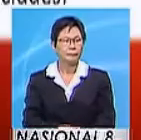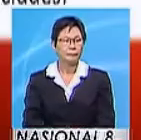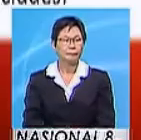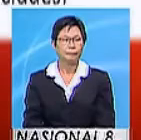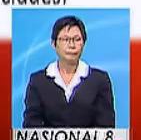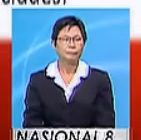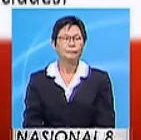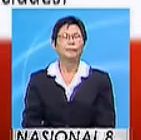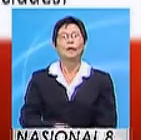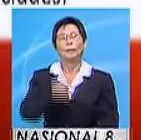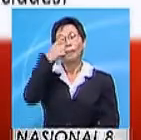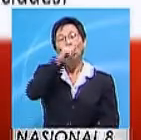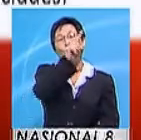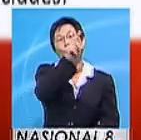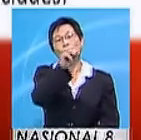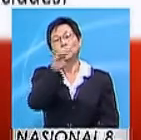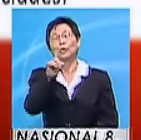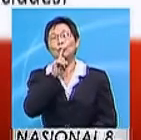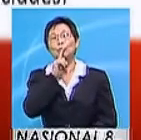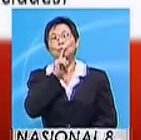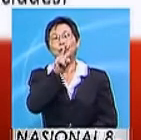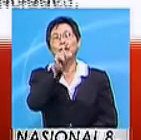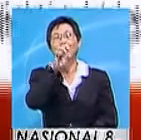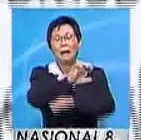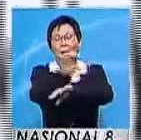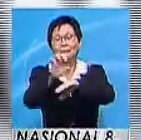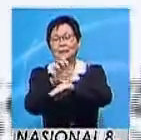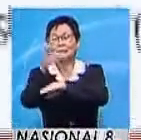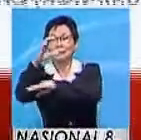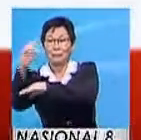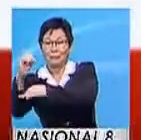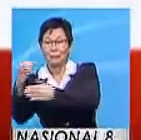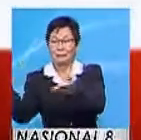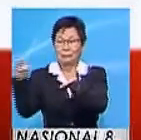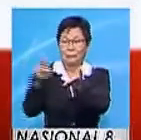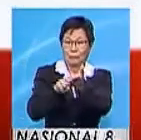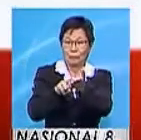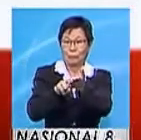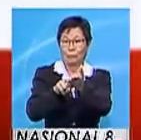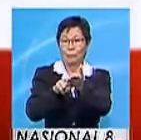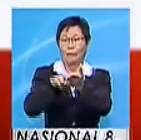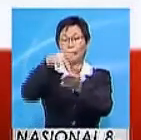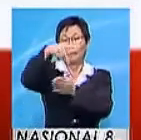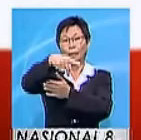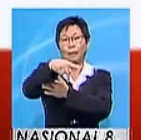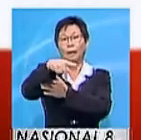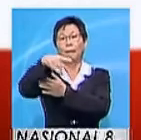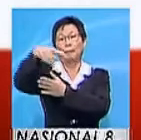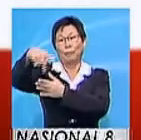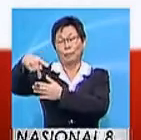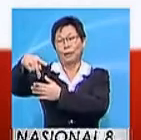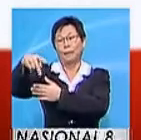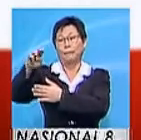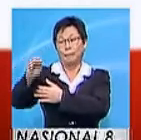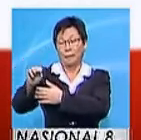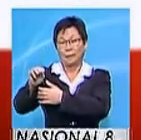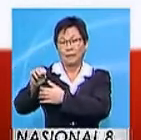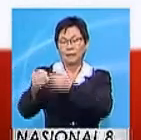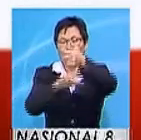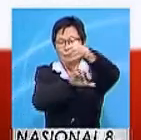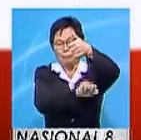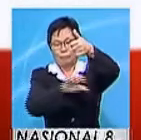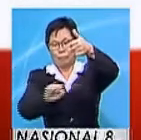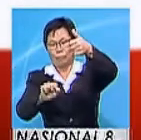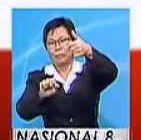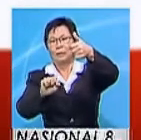modal kerja bagi 1mdb real estate sendiran berhad menurut kenyataan itu lagi perbadanan perwira haranah Malaysia subsidari lembaga